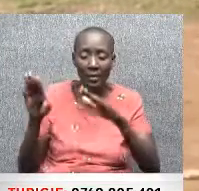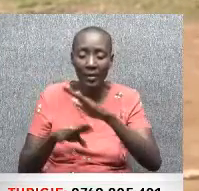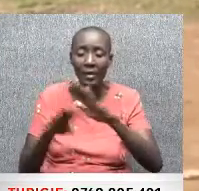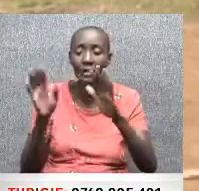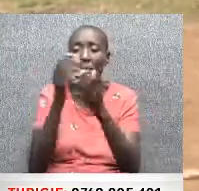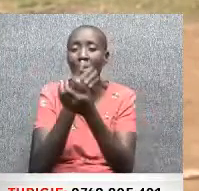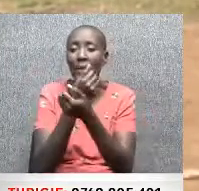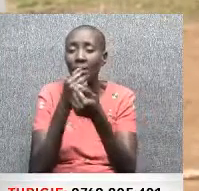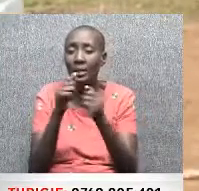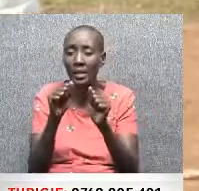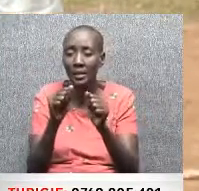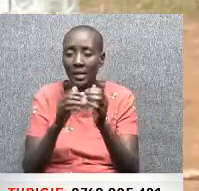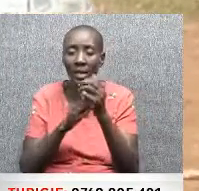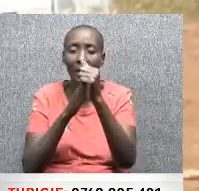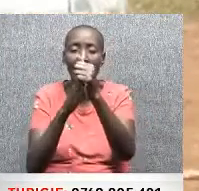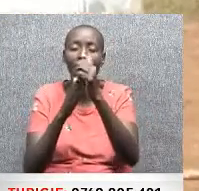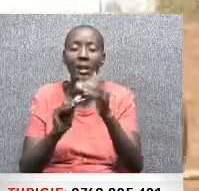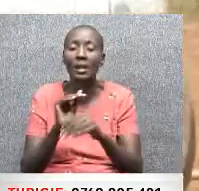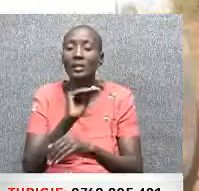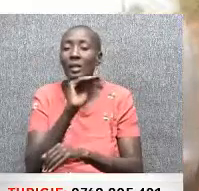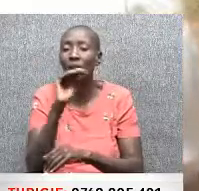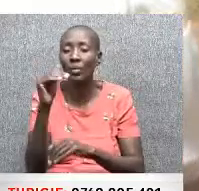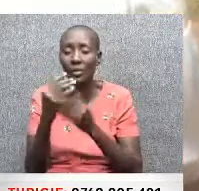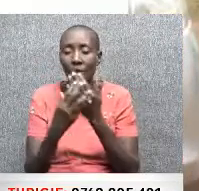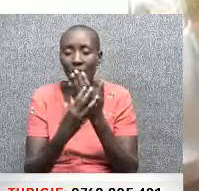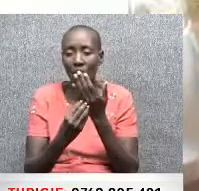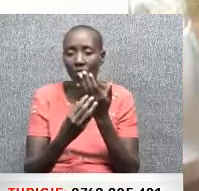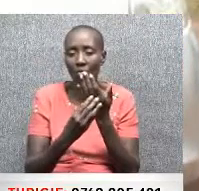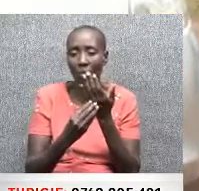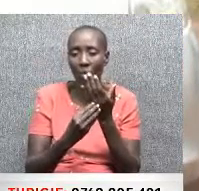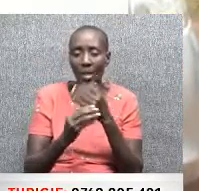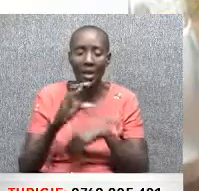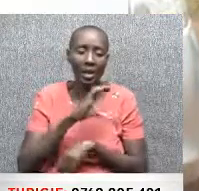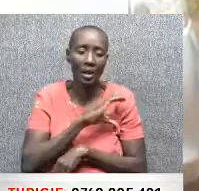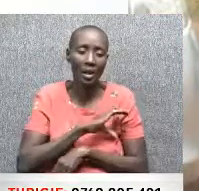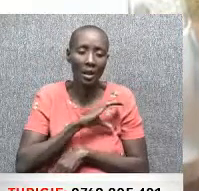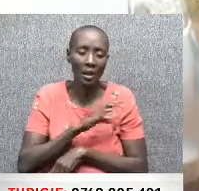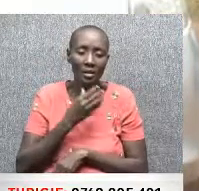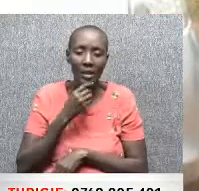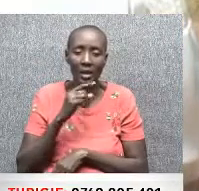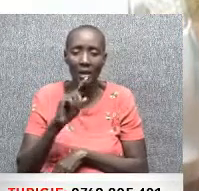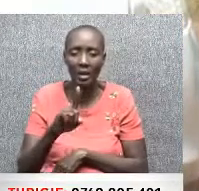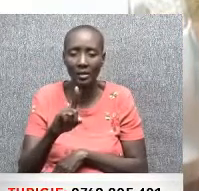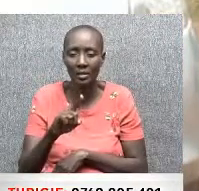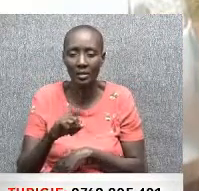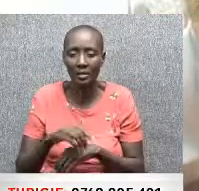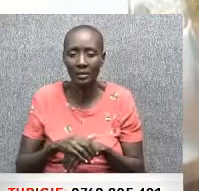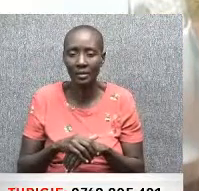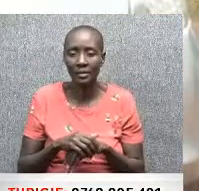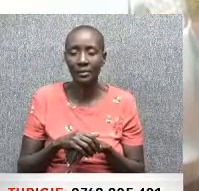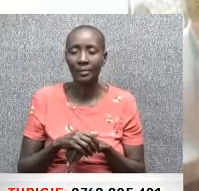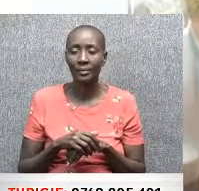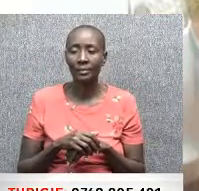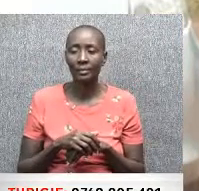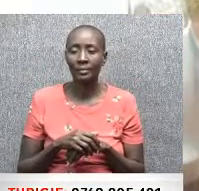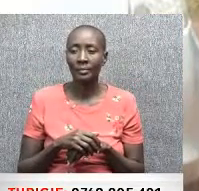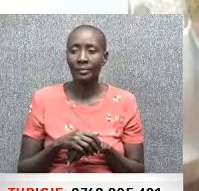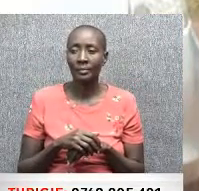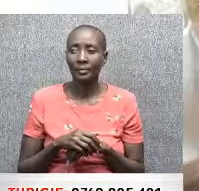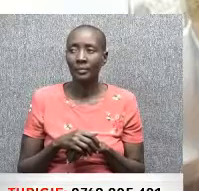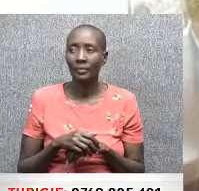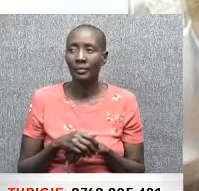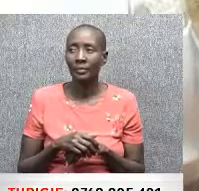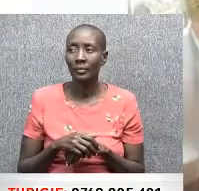wakitakiwa kuiga mienendo yake hayati wa Malwa. Kutoka kanisa Katoliki jimbo la Kitale katika gatuzi la Trans Nzoia,